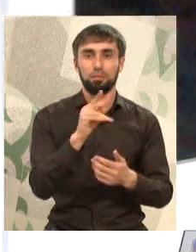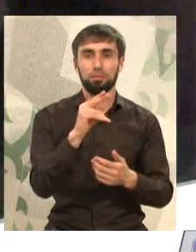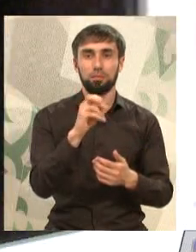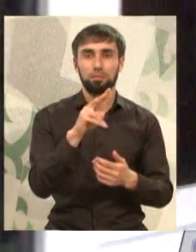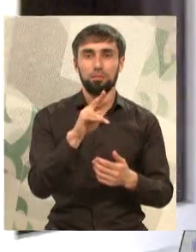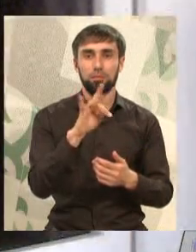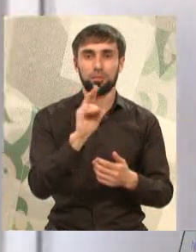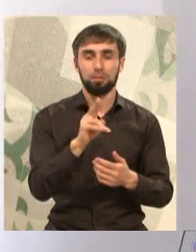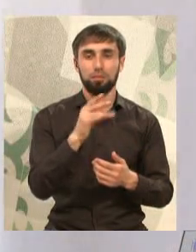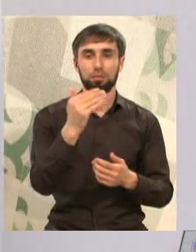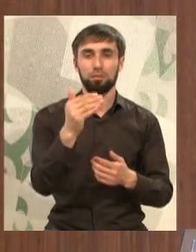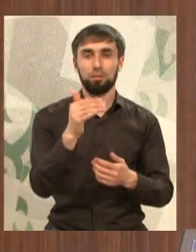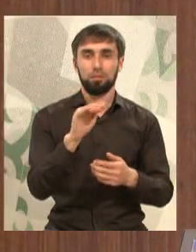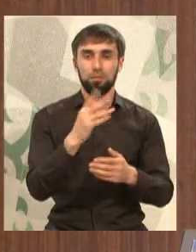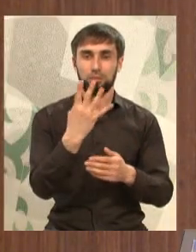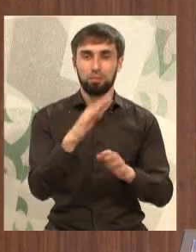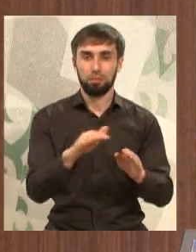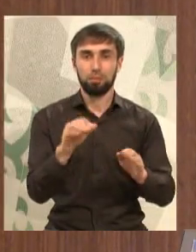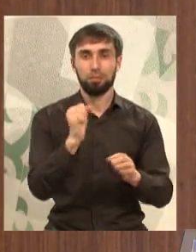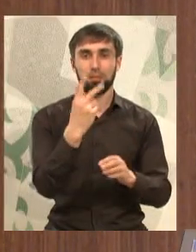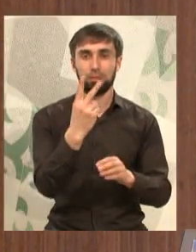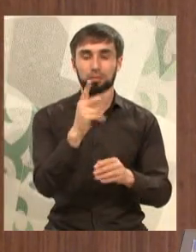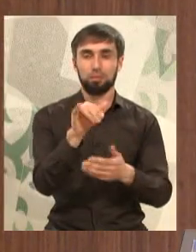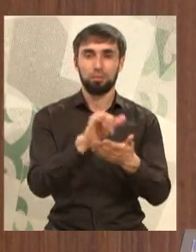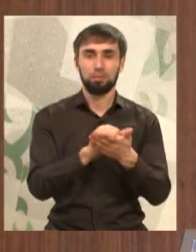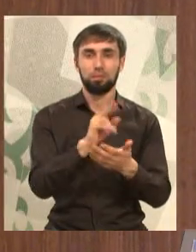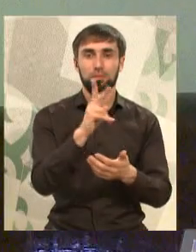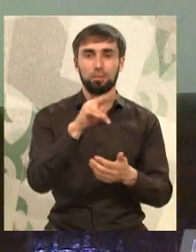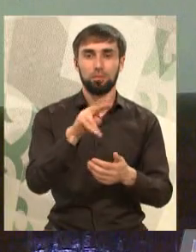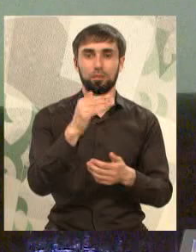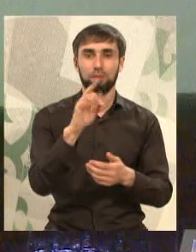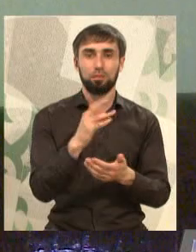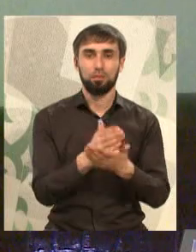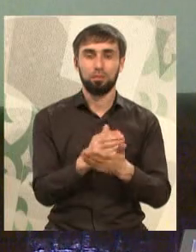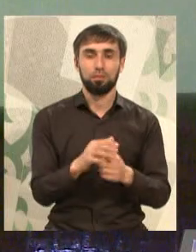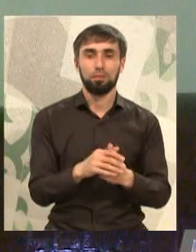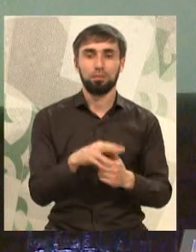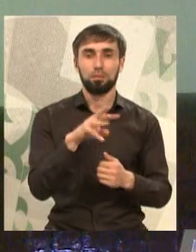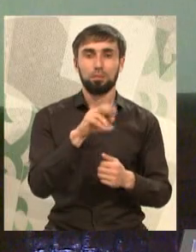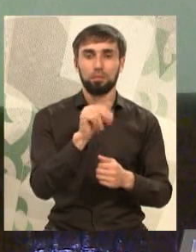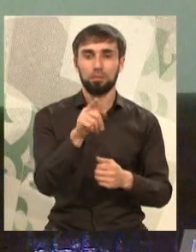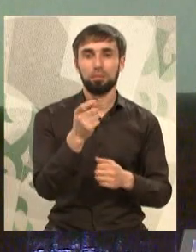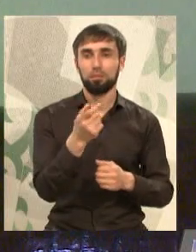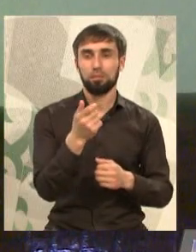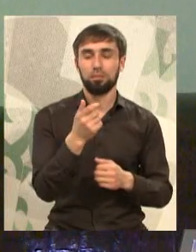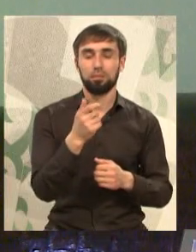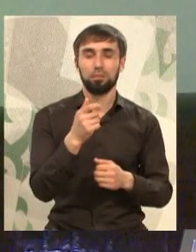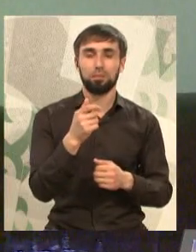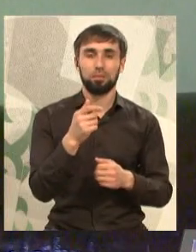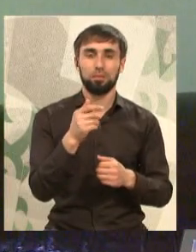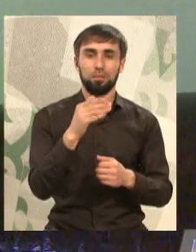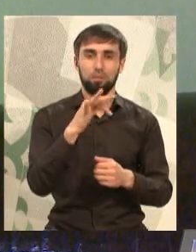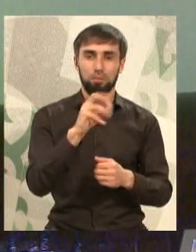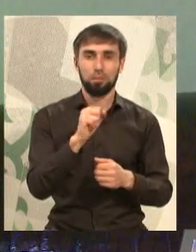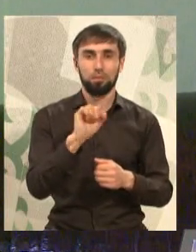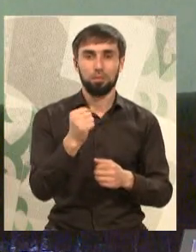Марифы четверо детей, двое из которых давно стоят на учете в фонде КДЛ. У Маки чуть легкая форма, а второй Мадины